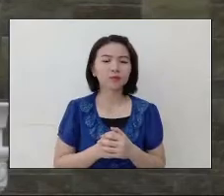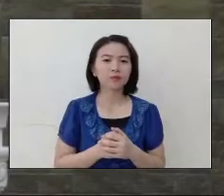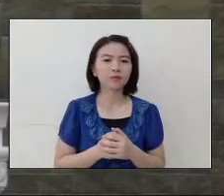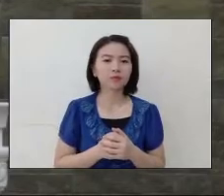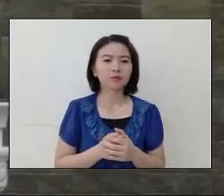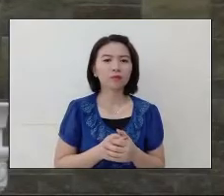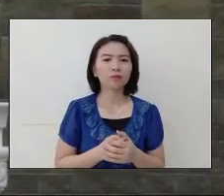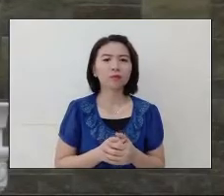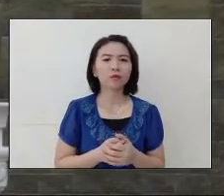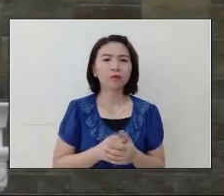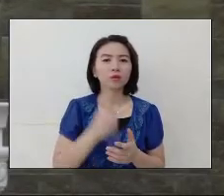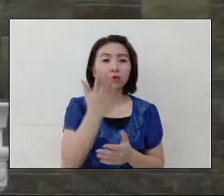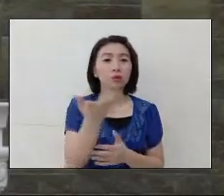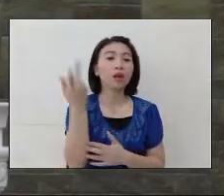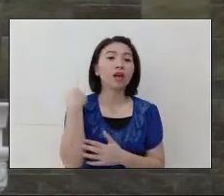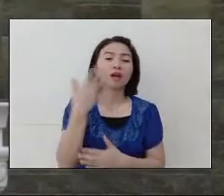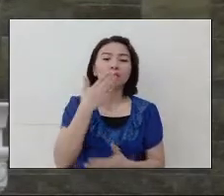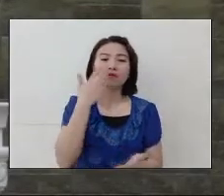you've got a good living.